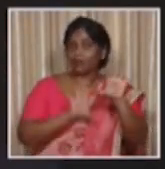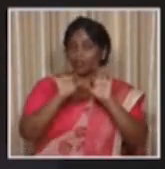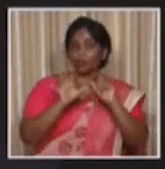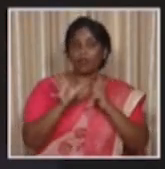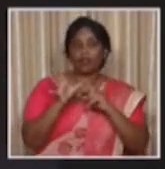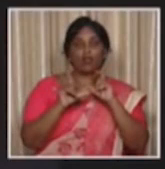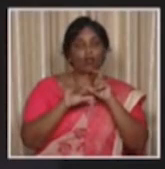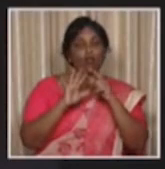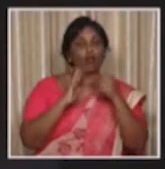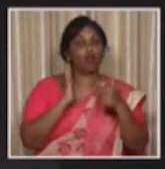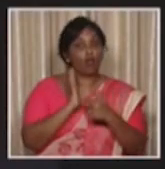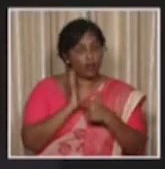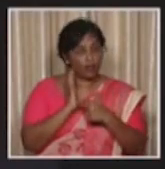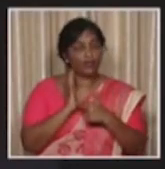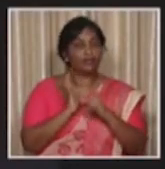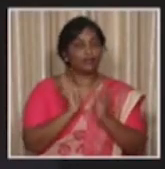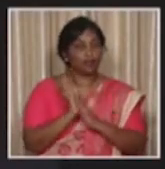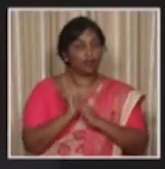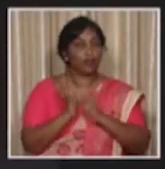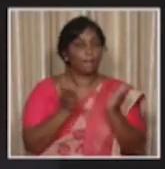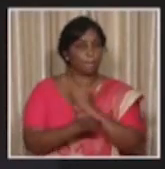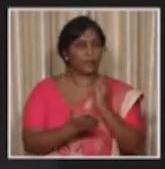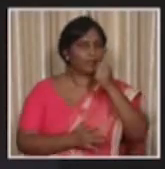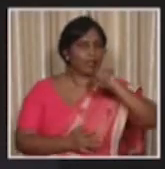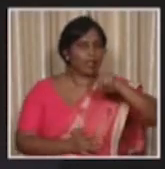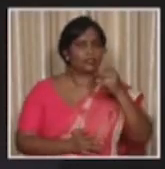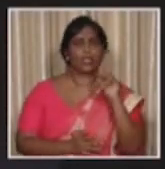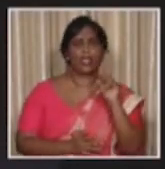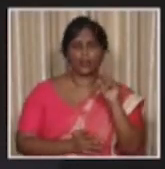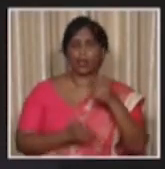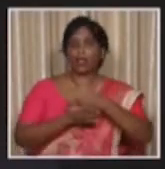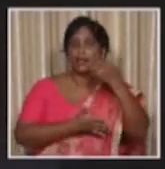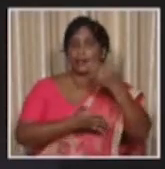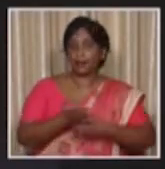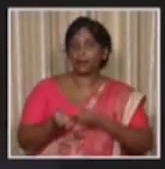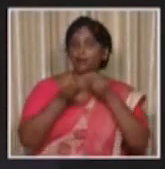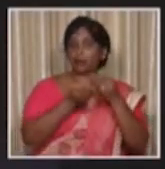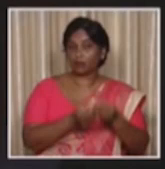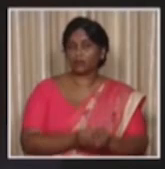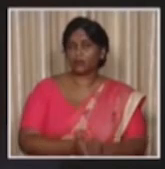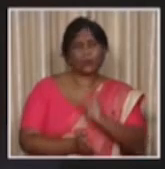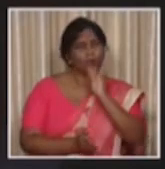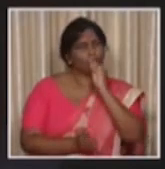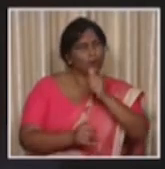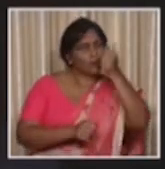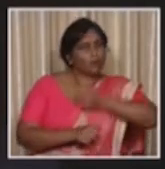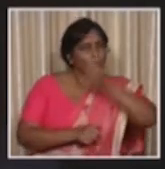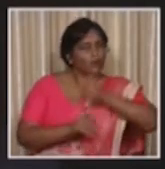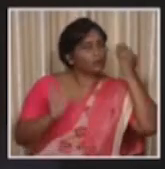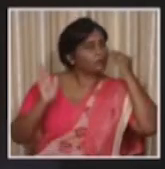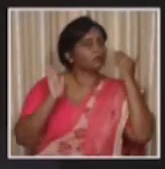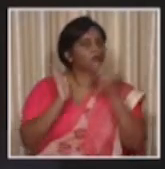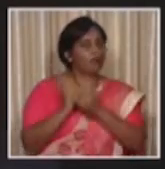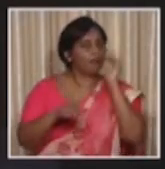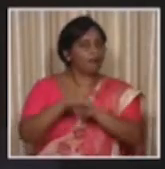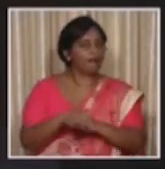විගණන කමිටුවක් කරහා පිටු 1611ක් මට මතක විදියට වාර්තාවක් දීලා තියෙනවා අමු අමුවේ හොරගම් කරපු කාරණා ටිකක් ඒකේ